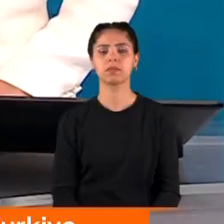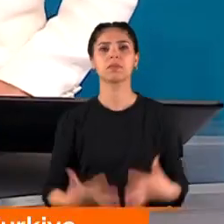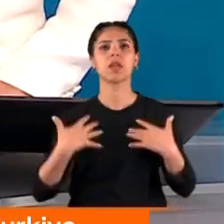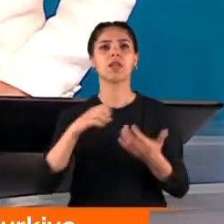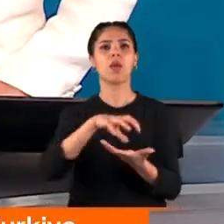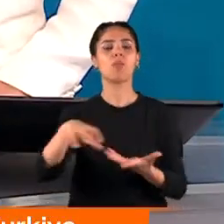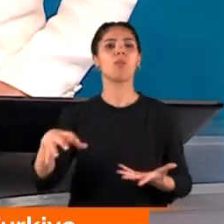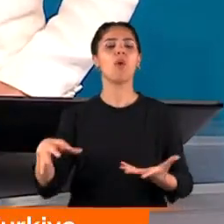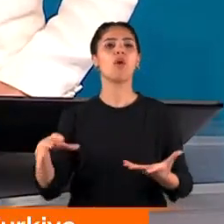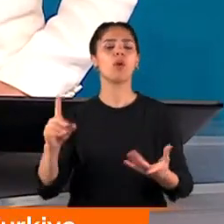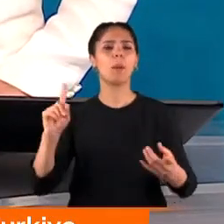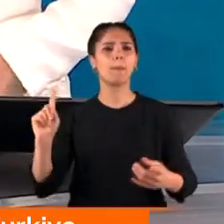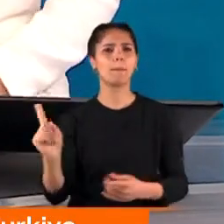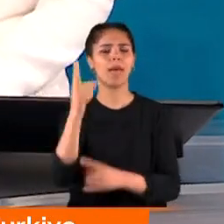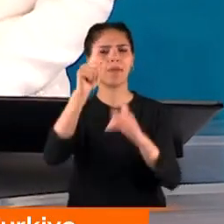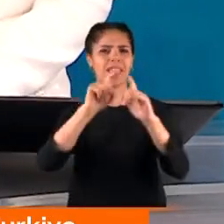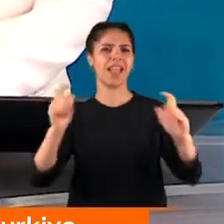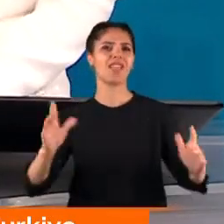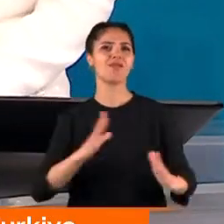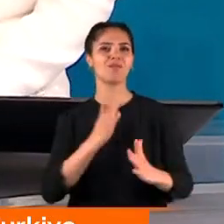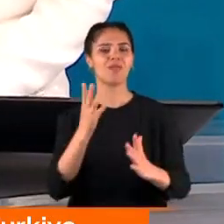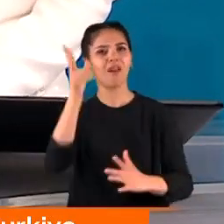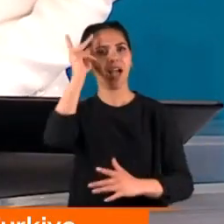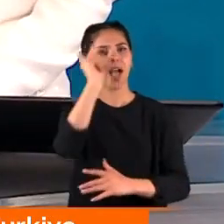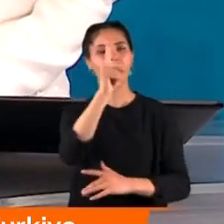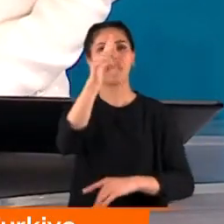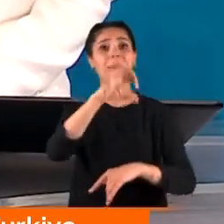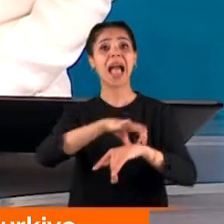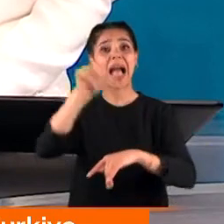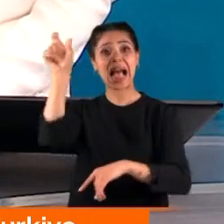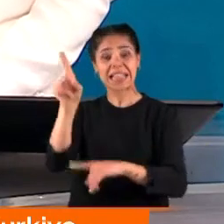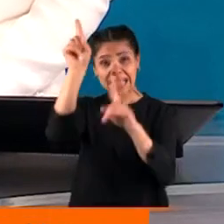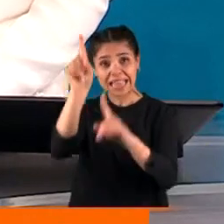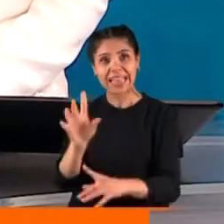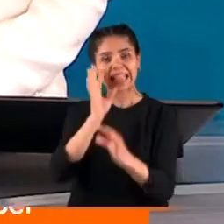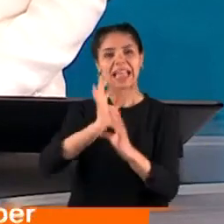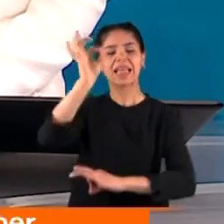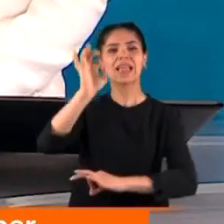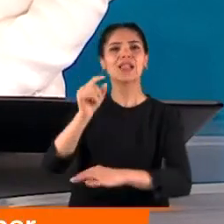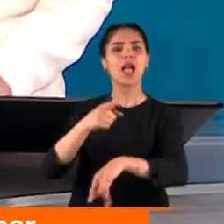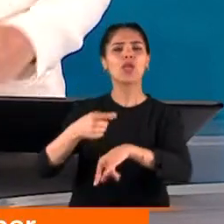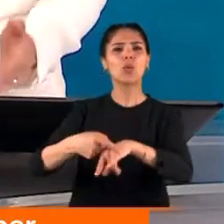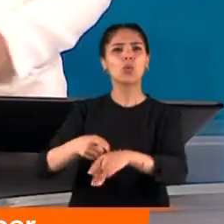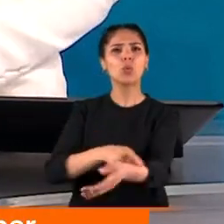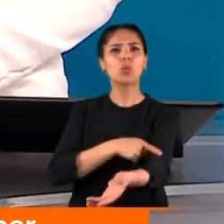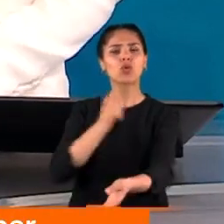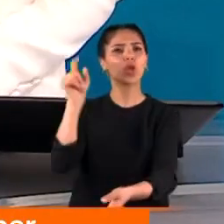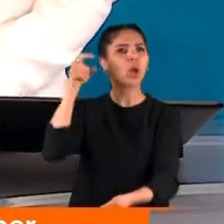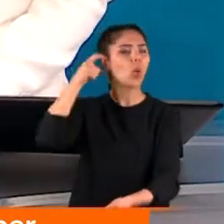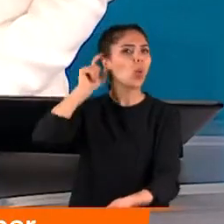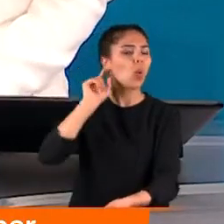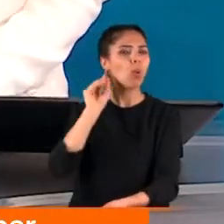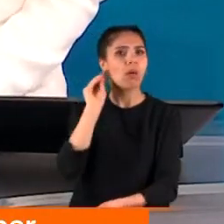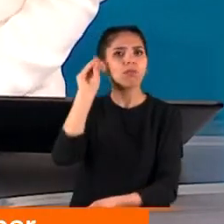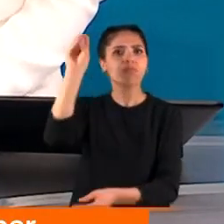zty sağlık alanında Devrim yaratabilecek bir gelişme de sıra oraya kadar bir hastaya ilk kez insan hücresinden üretilen bir fırlatmak